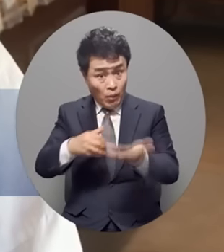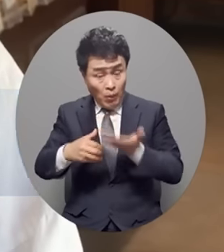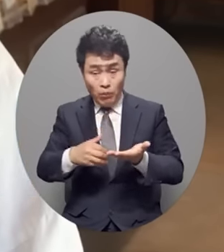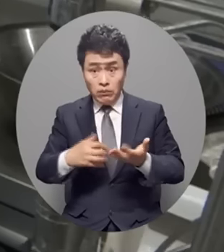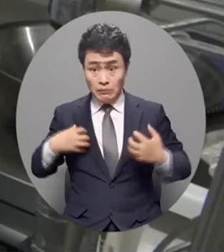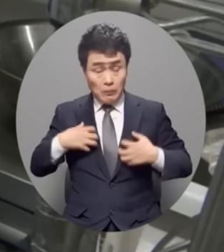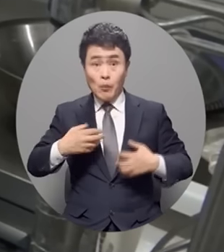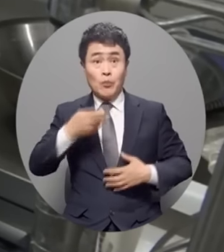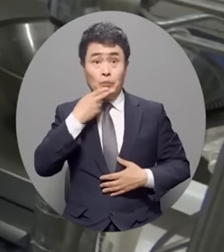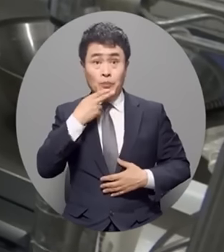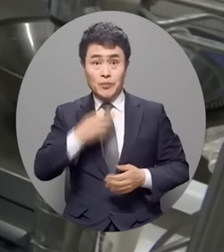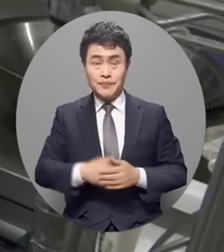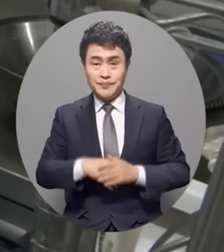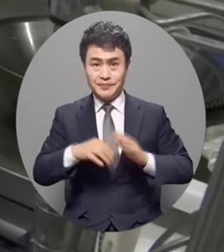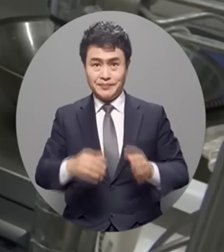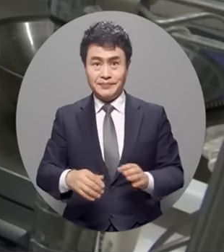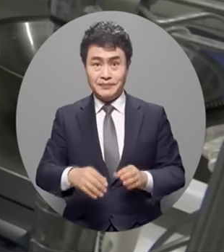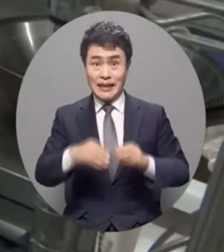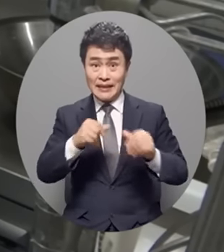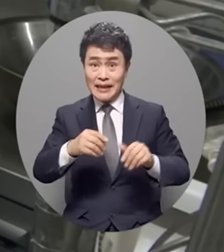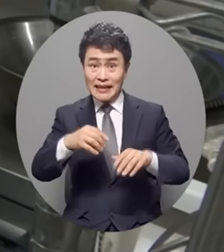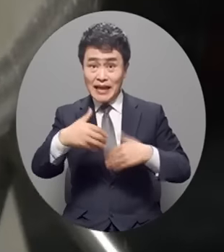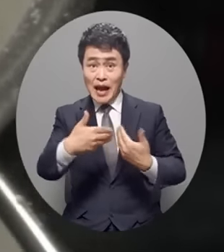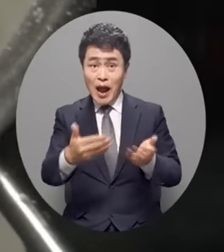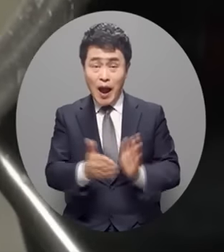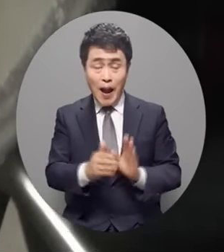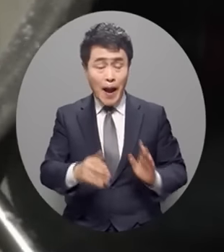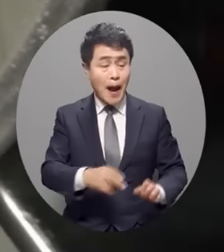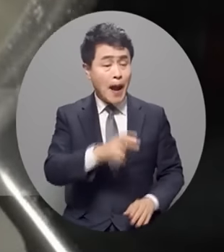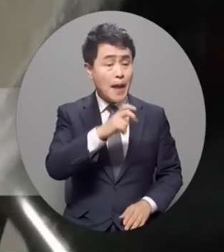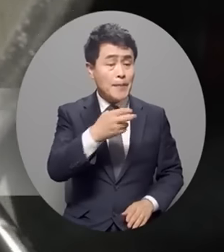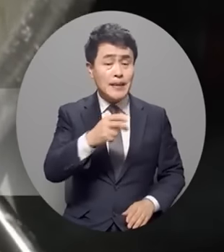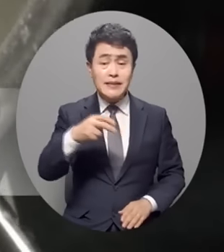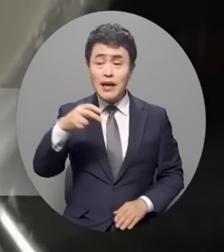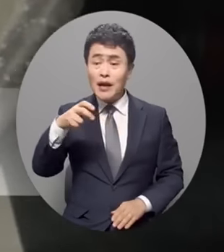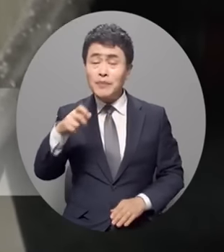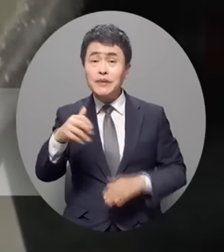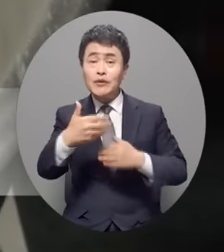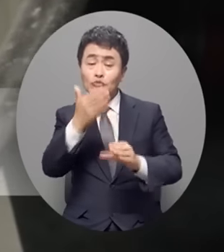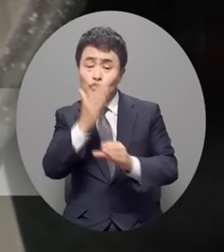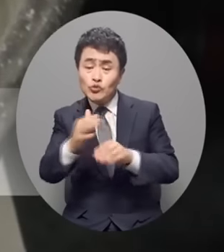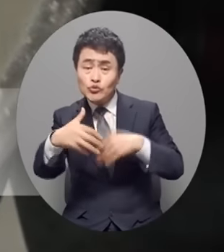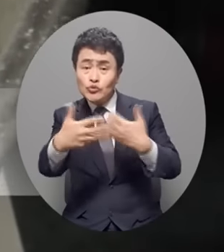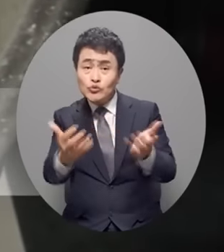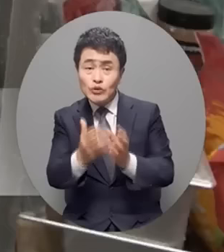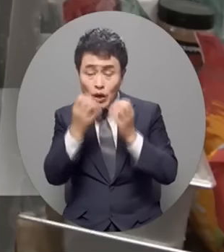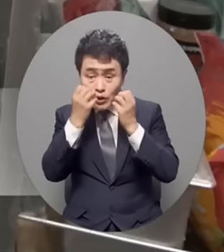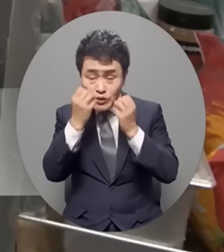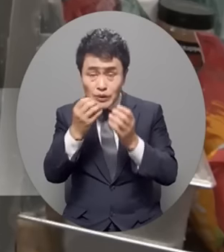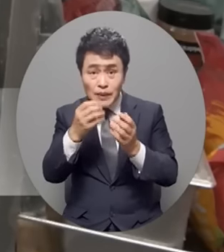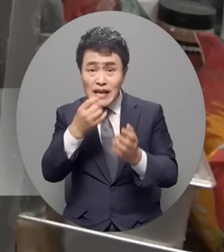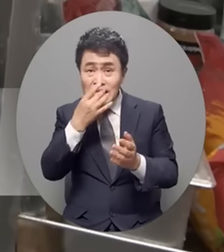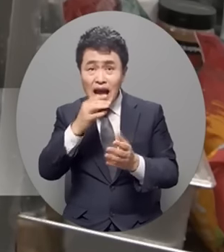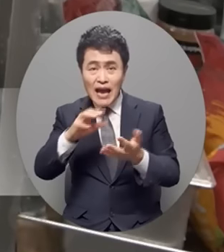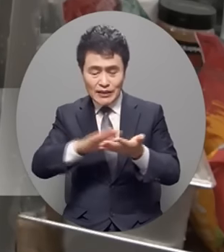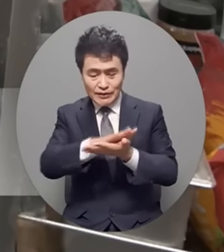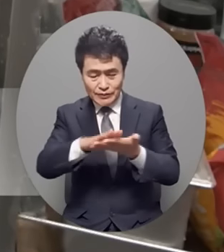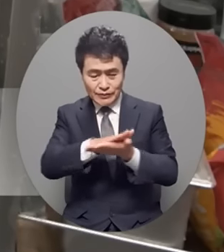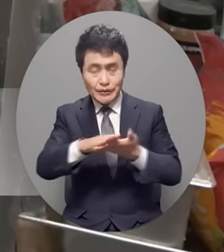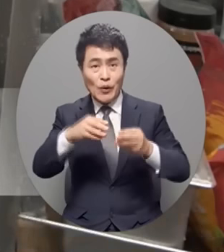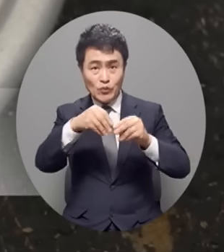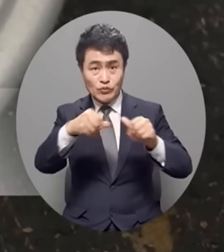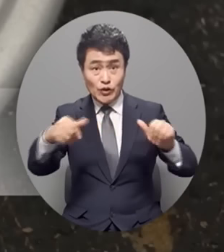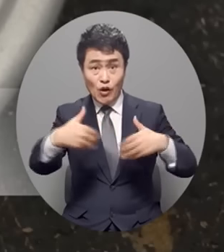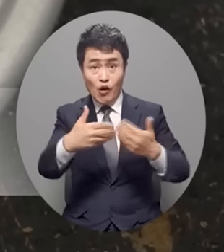않더라고요. 가루쌀은 맵쌀과 밀의 중간 형태로 농촌진흥청이 개발한 신품종 쌀을 가루로 만든 건데